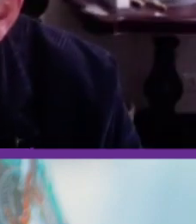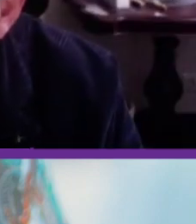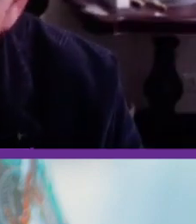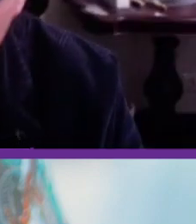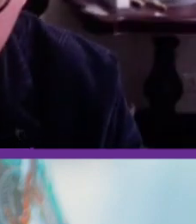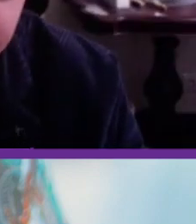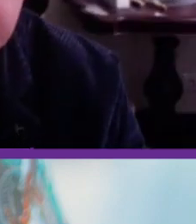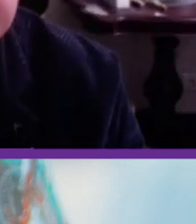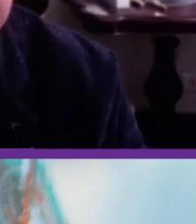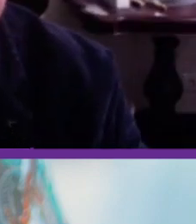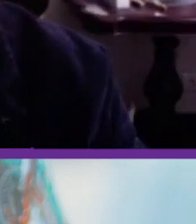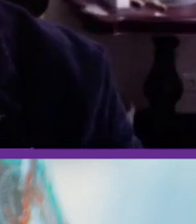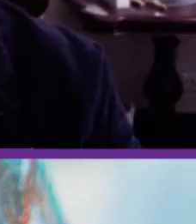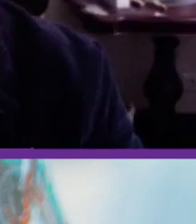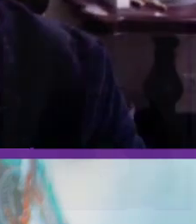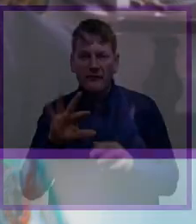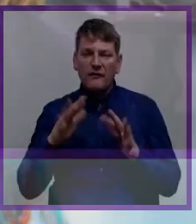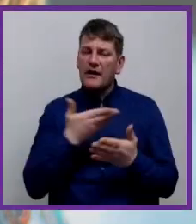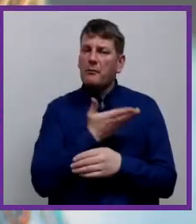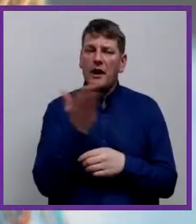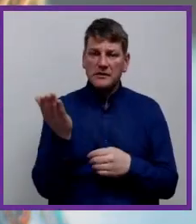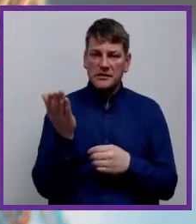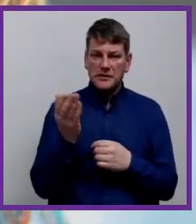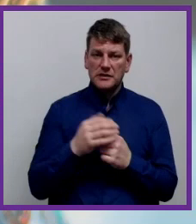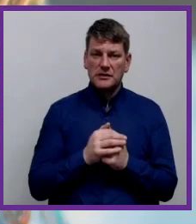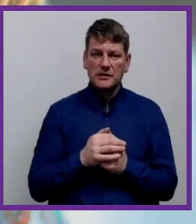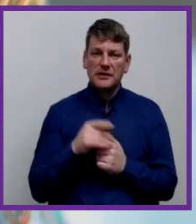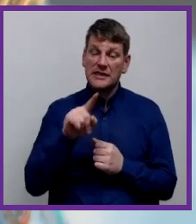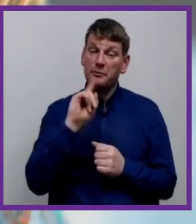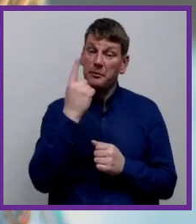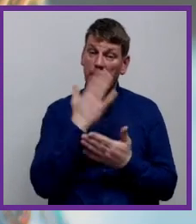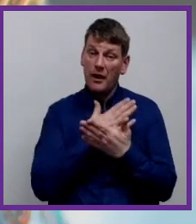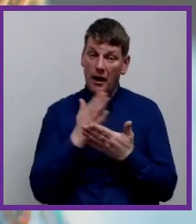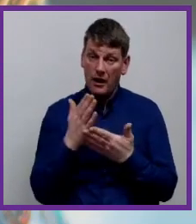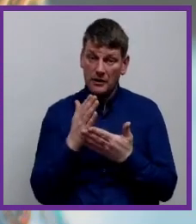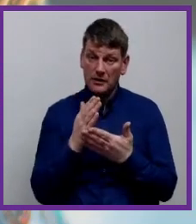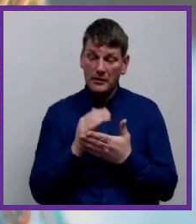vai politiķis jebkas. Tas ir pirmkārt.